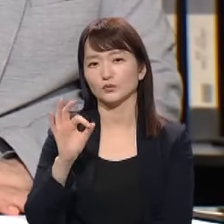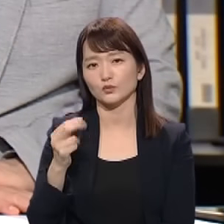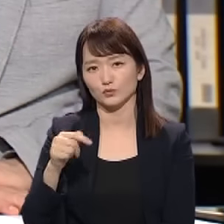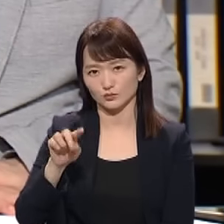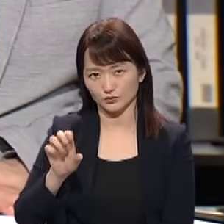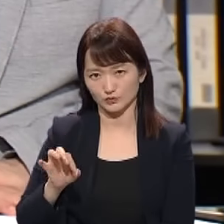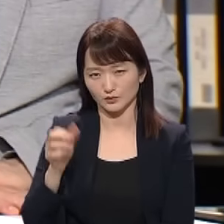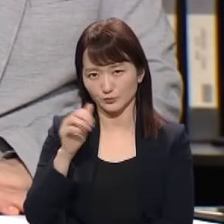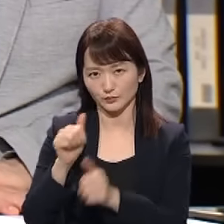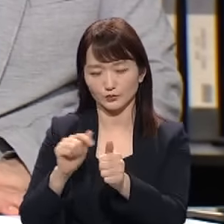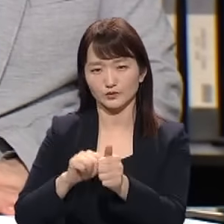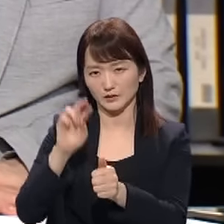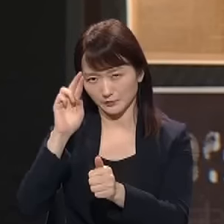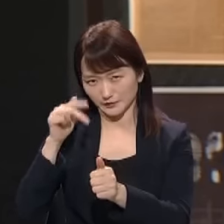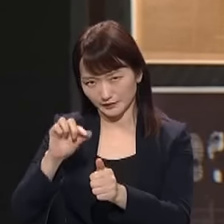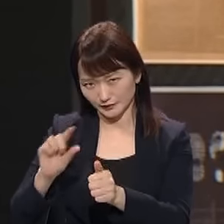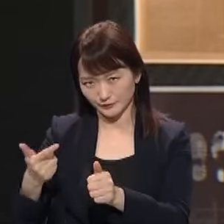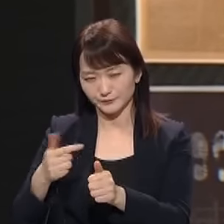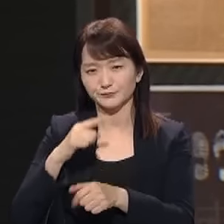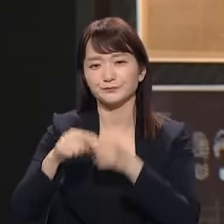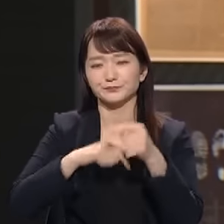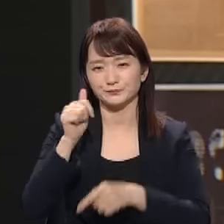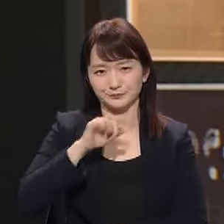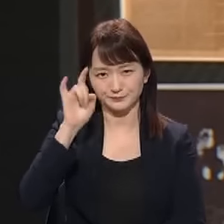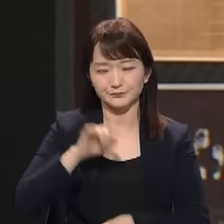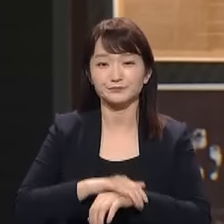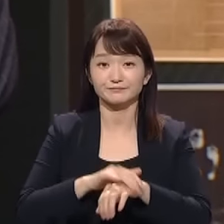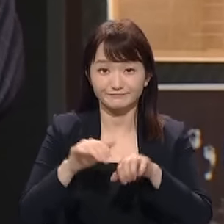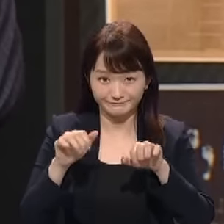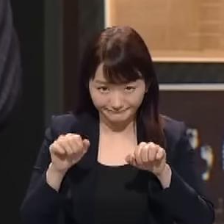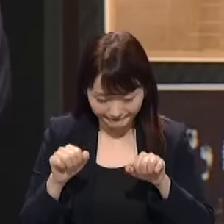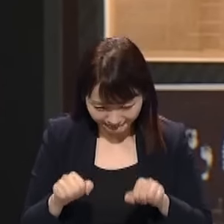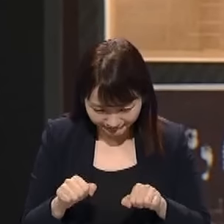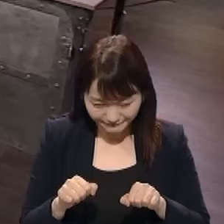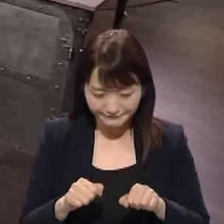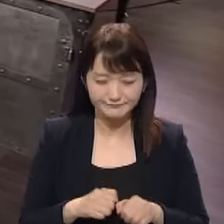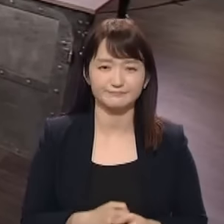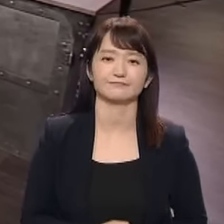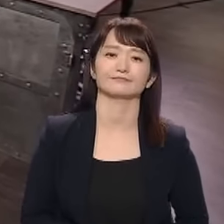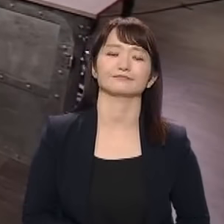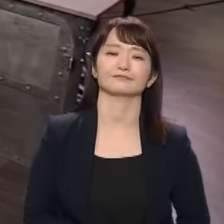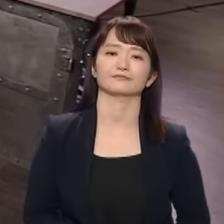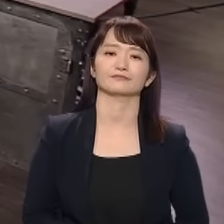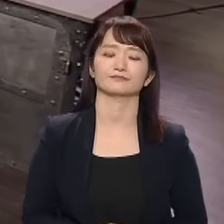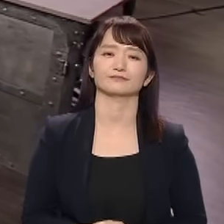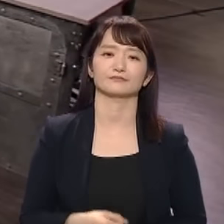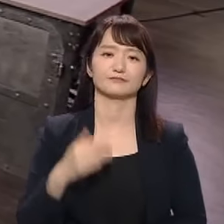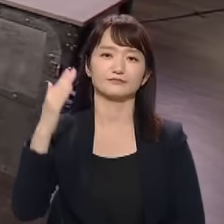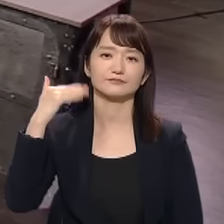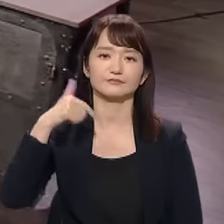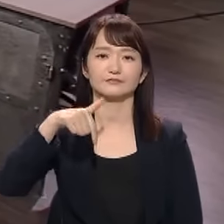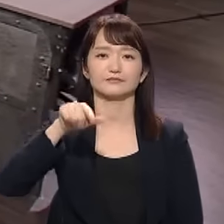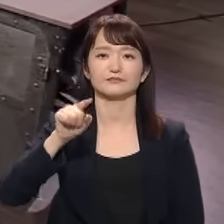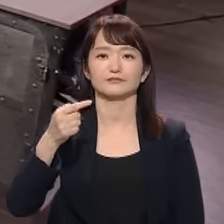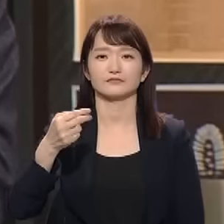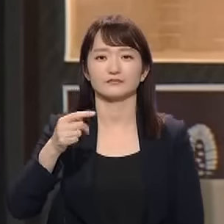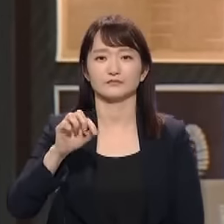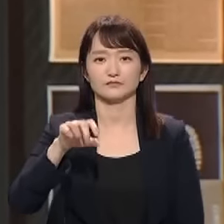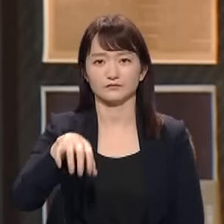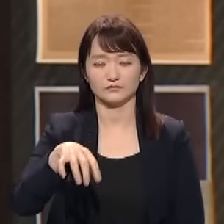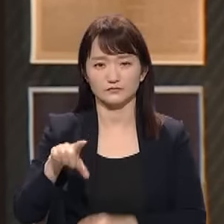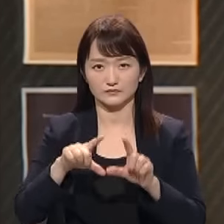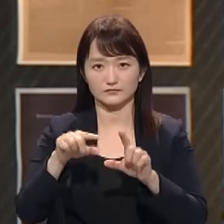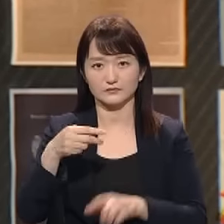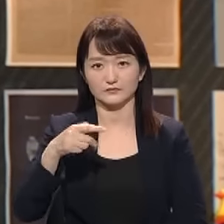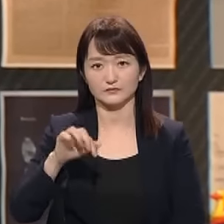순천향대 교수, 박지훈 변호사, 그리고 박준혜 수호 선생님 나오셨습니다. 안녕하세요. 안녕하세요. 예, 의정부 가능동 사는